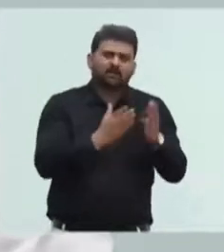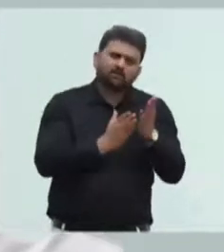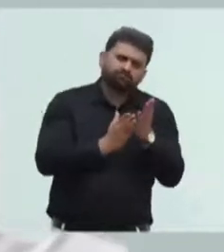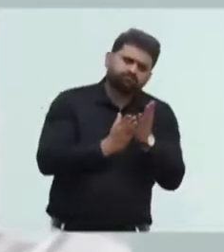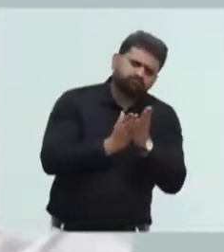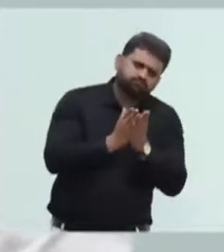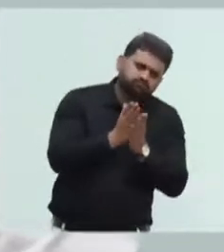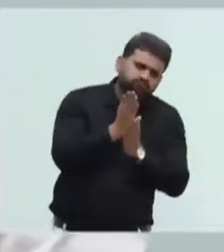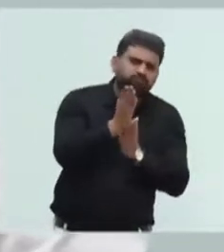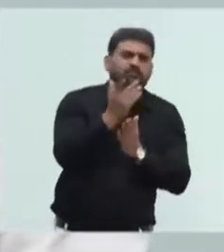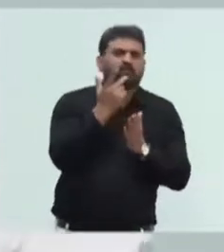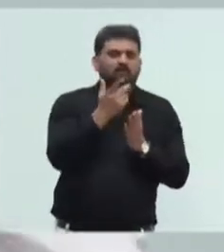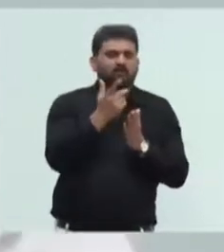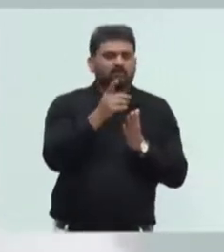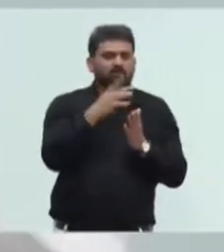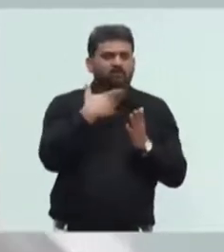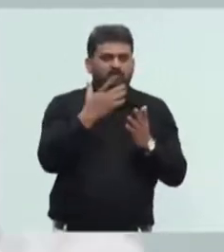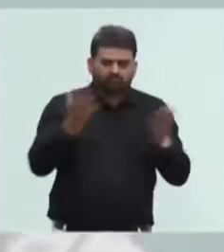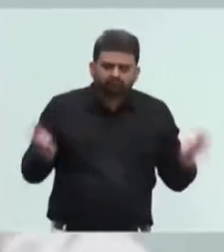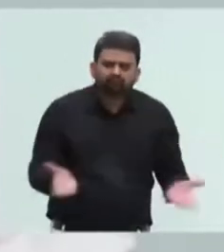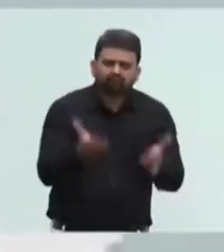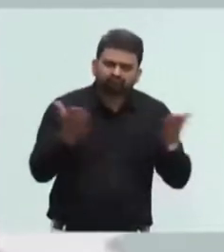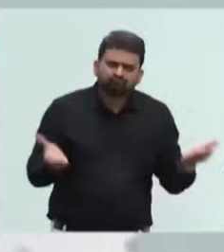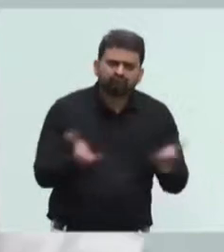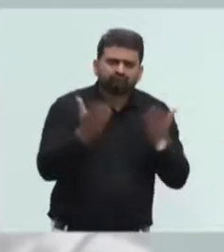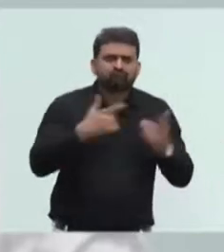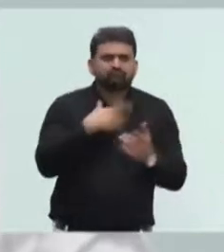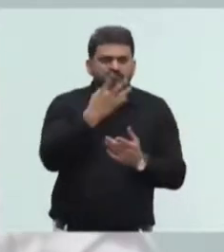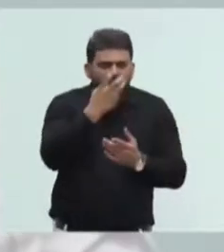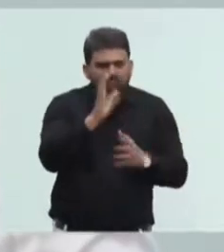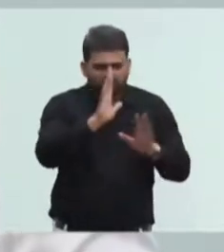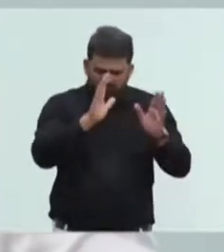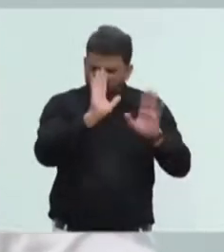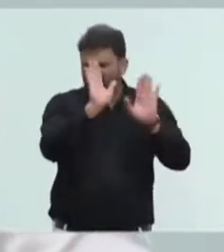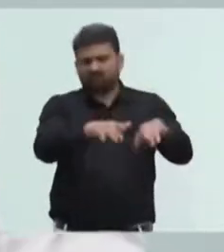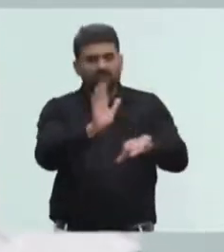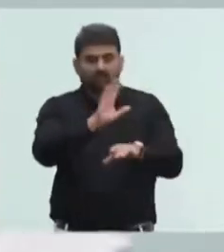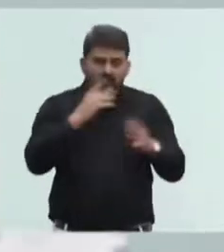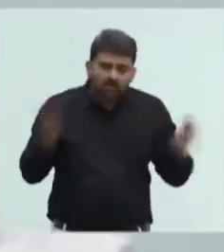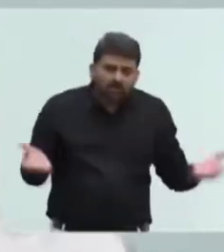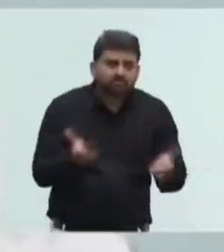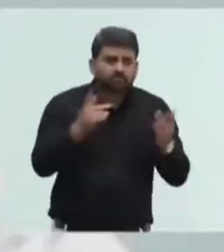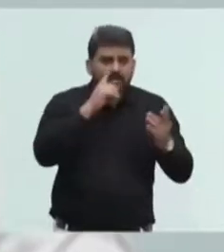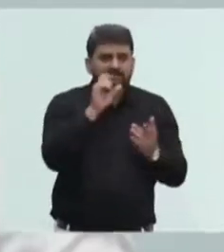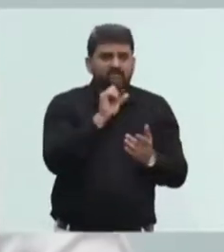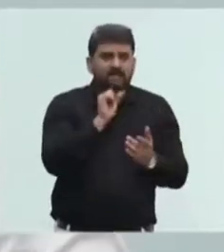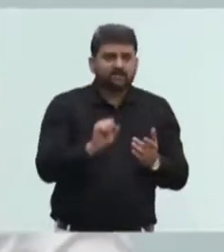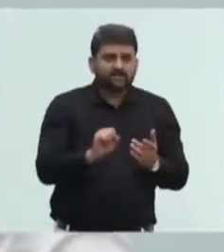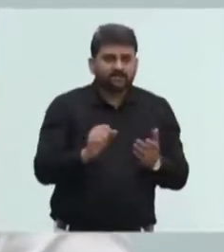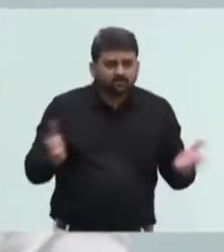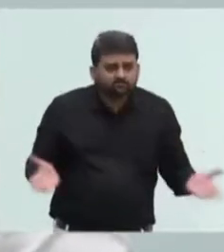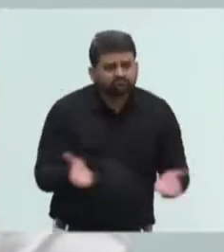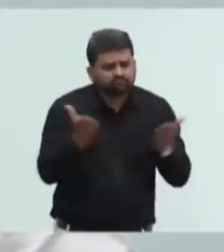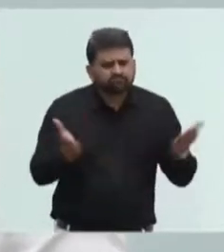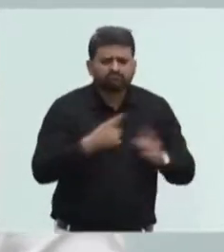हमेशा आपको प्रोत्साहित किया, कभी निराश नहीं होने दिया, कभी आपको उदास नहीं होने